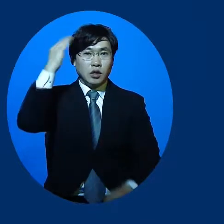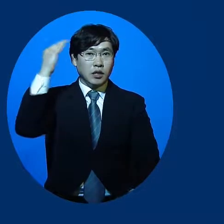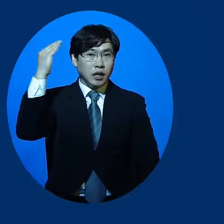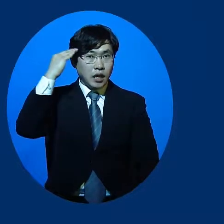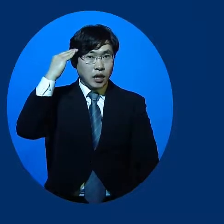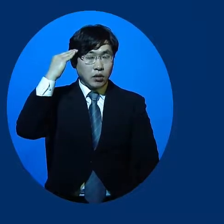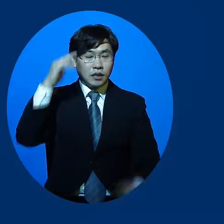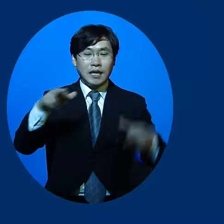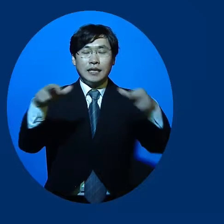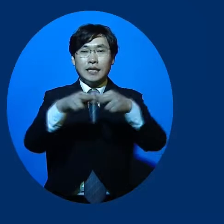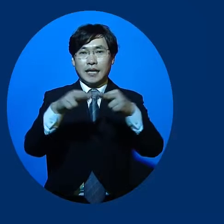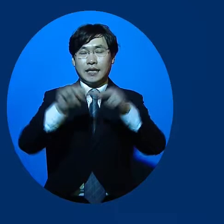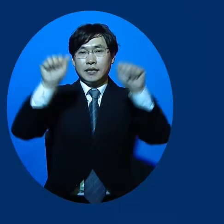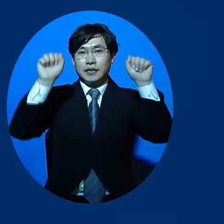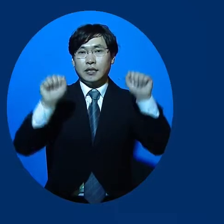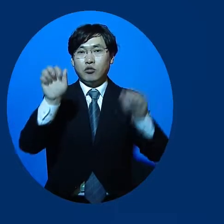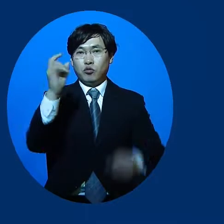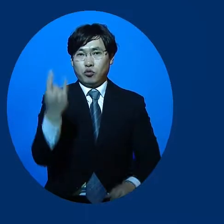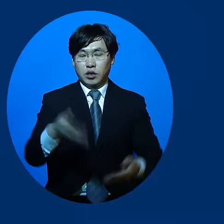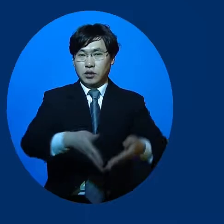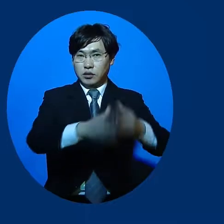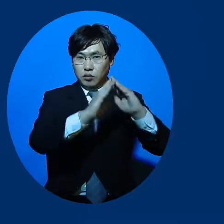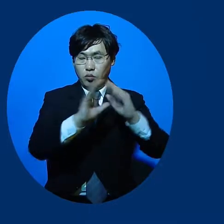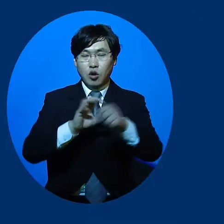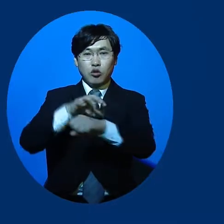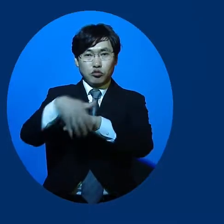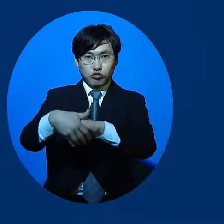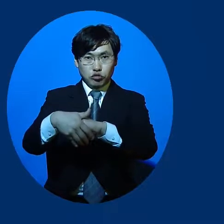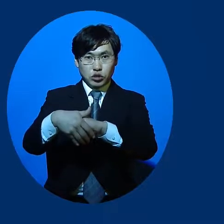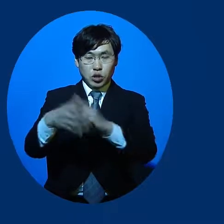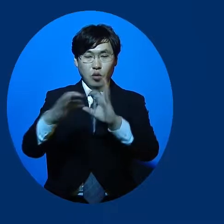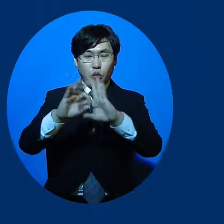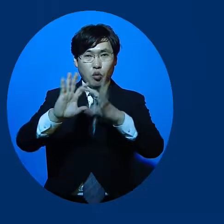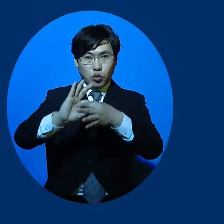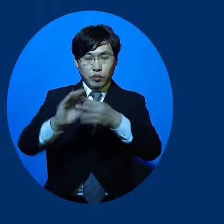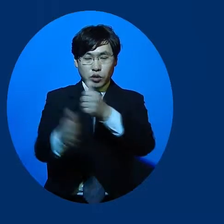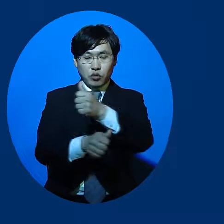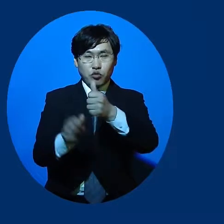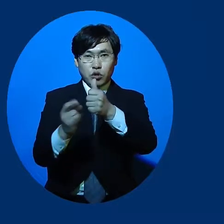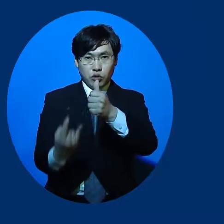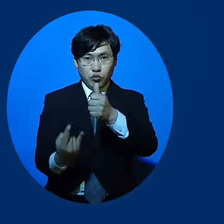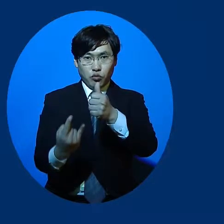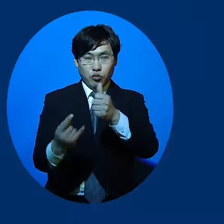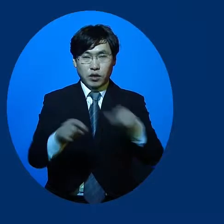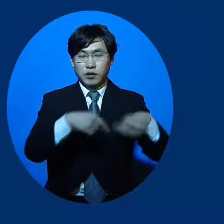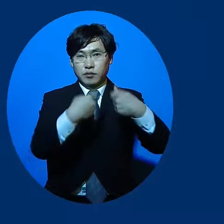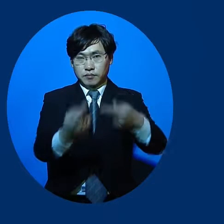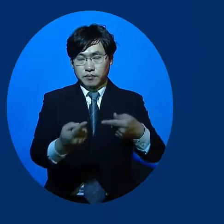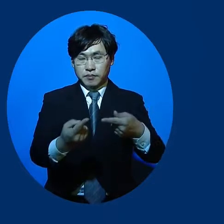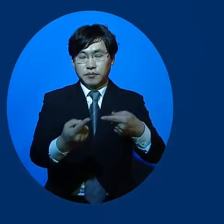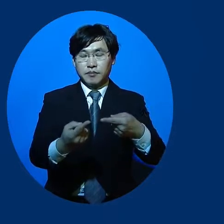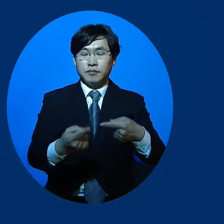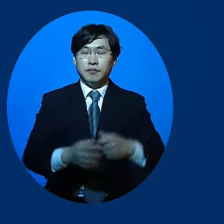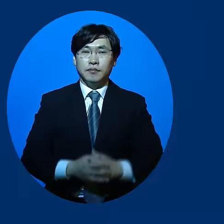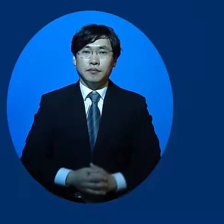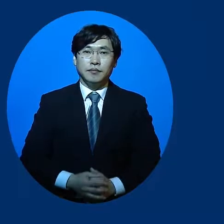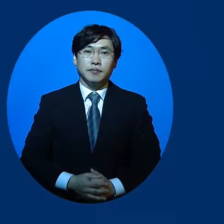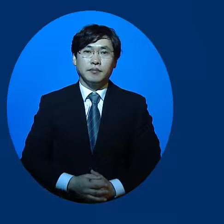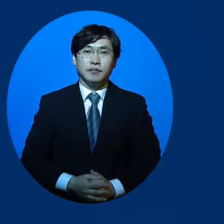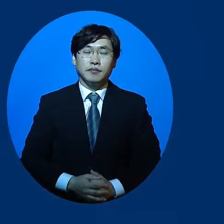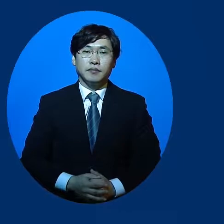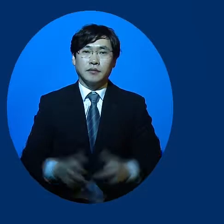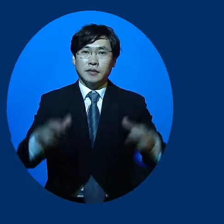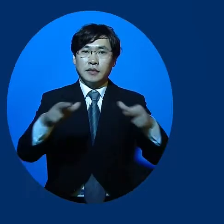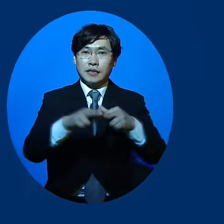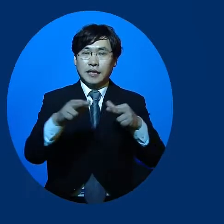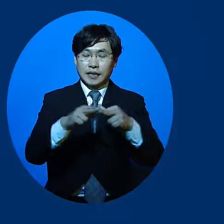대한장애인체육회가 설립이 되었고, 국제 장애인 올림픽위원회에도 가입하게 되었습니다. 장애인